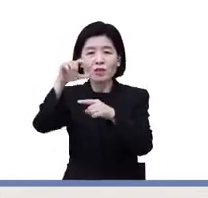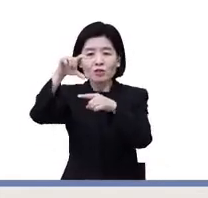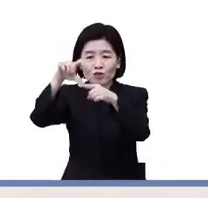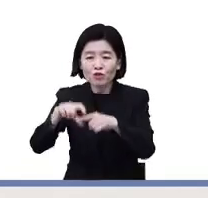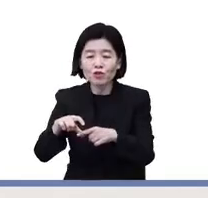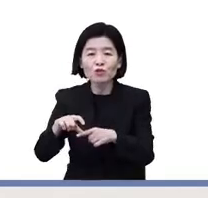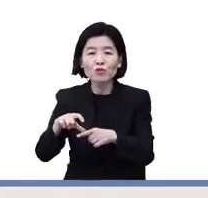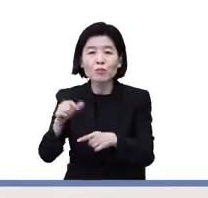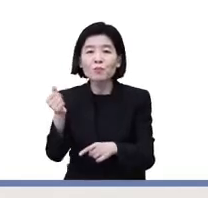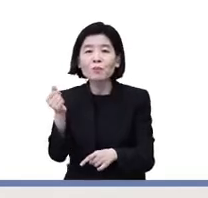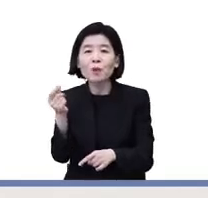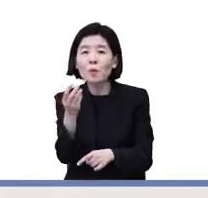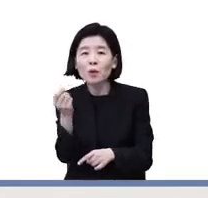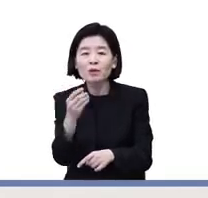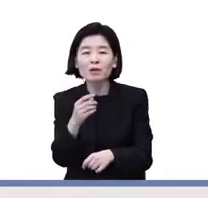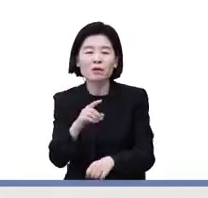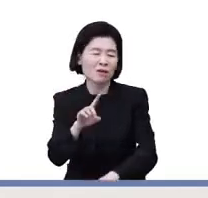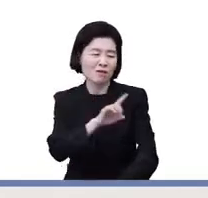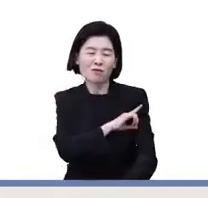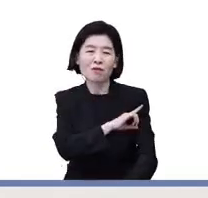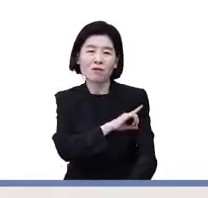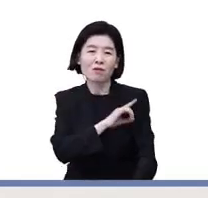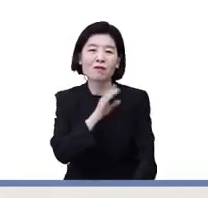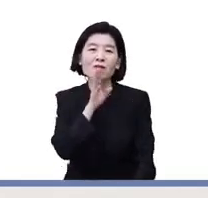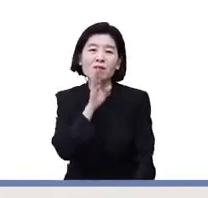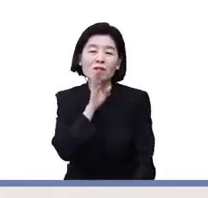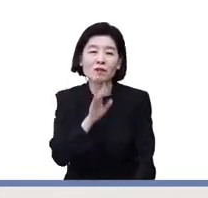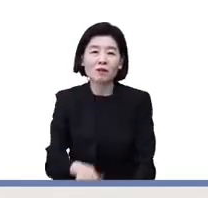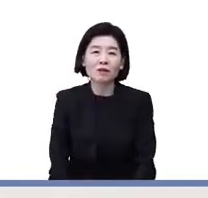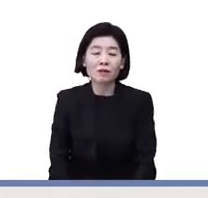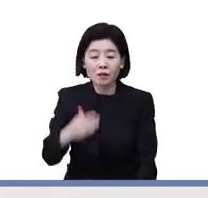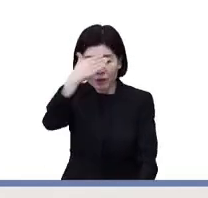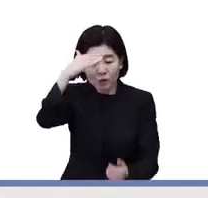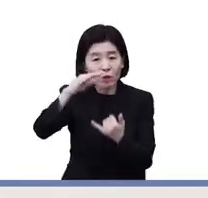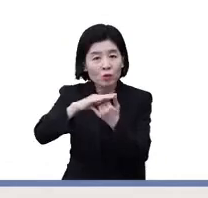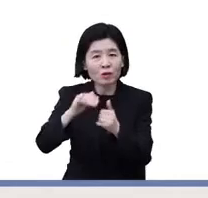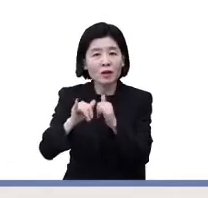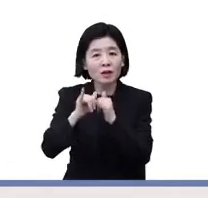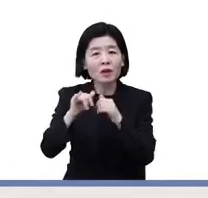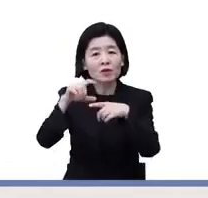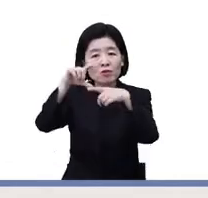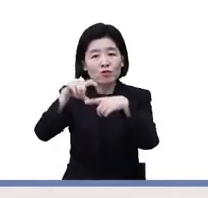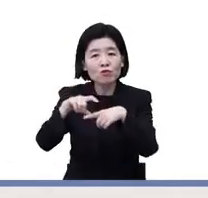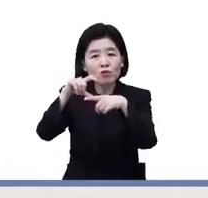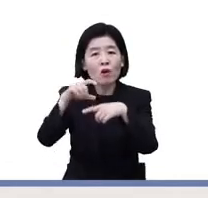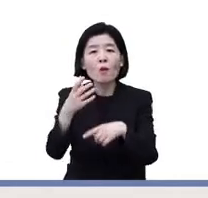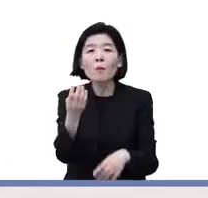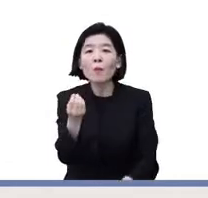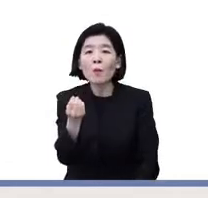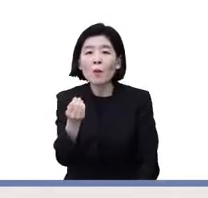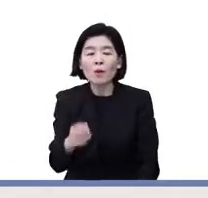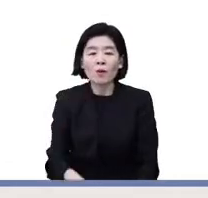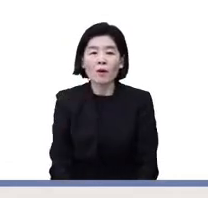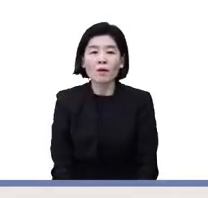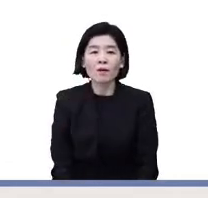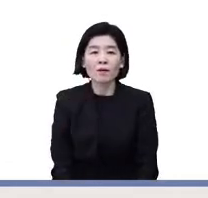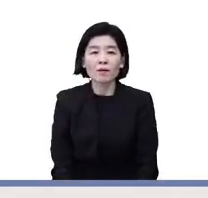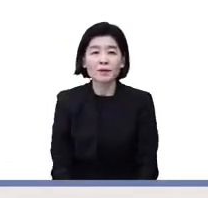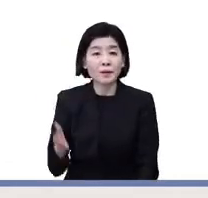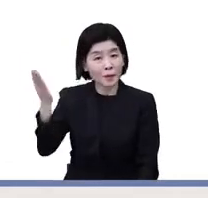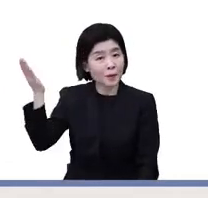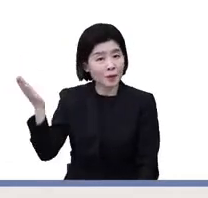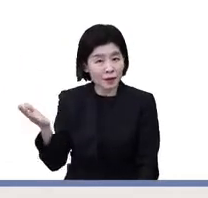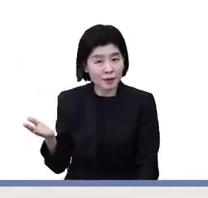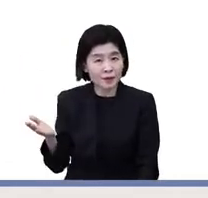그렇죠. 단연 1위입니다. 그럼 우리나라의 청소년 자살률은 몇 번째일까요? 자, 이것도 그림으로